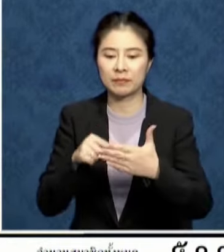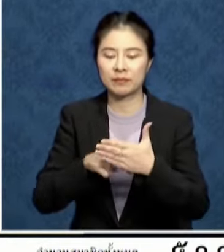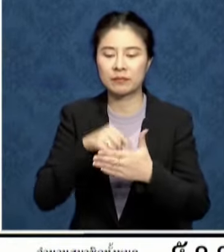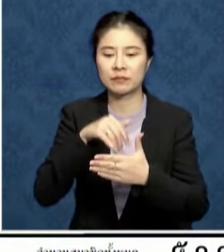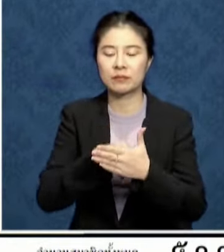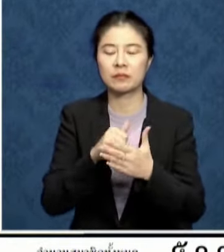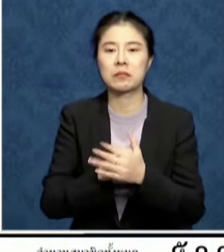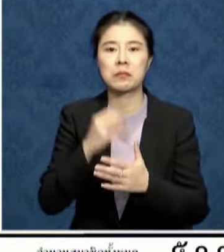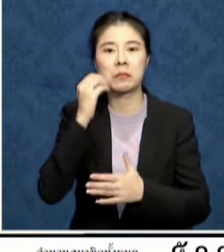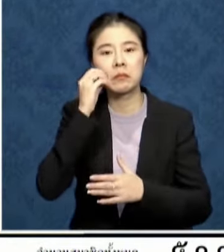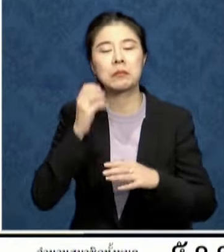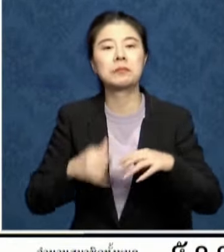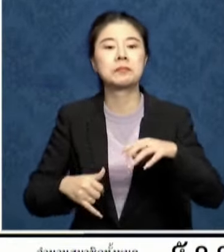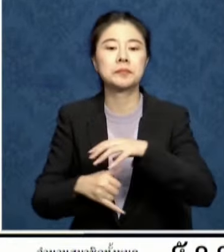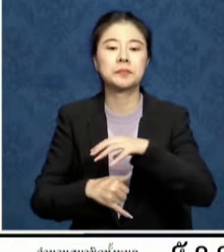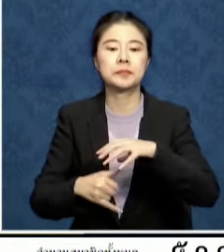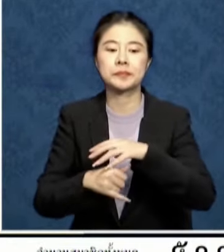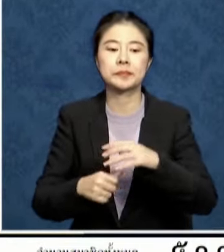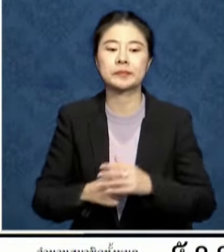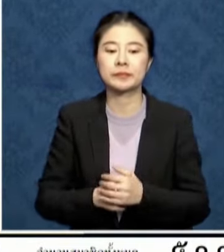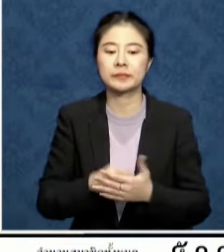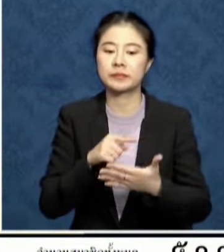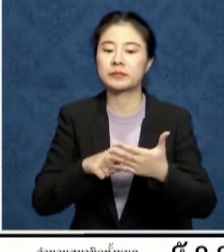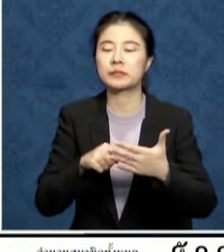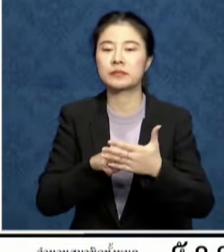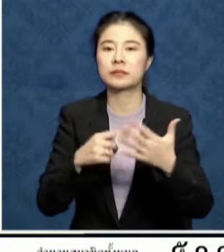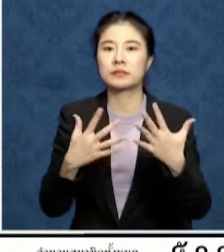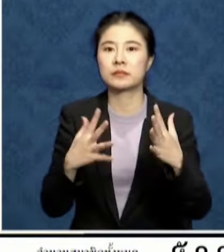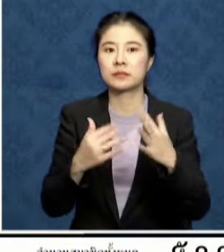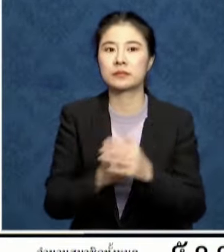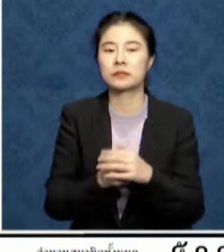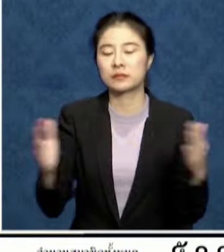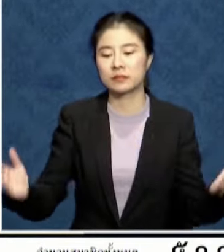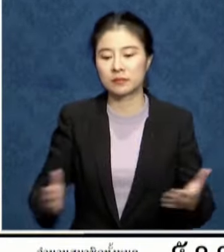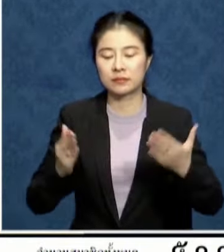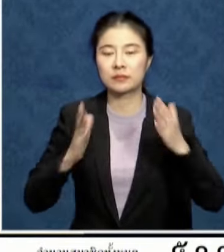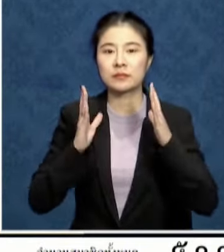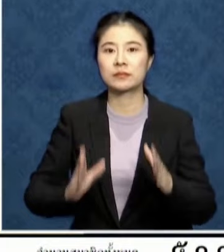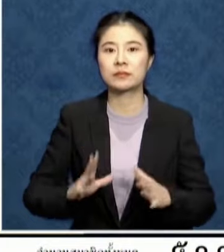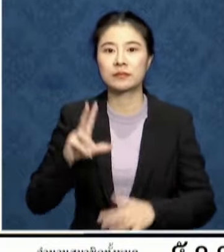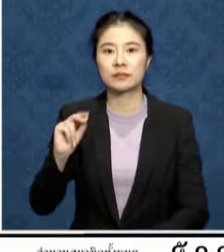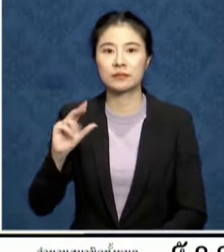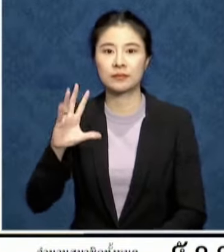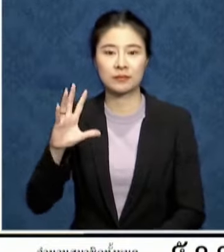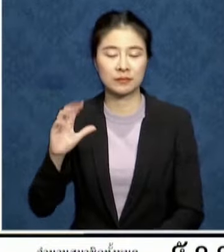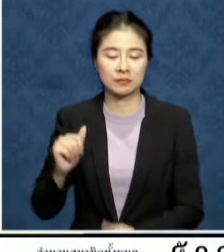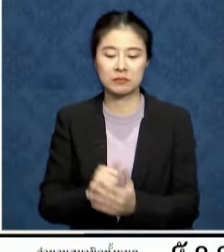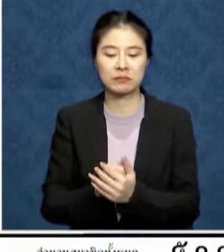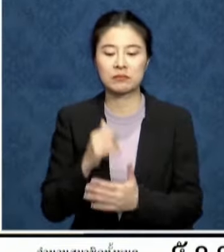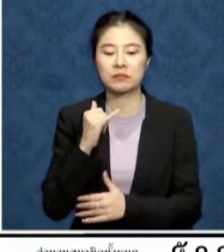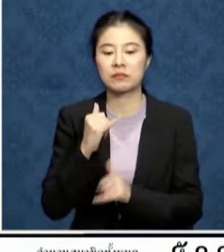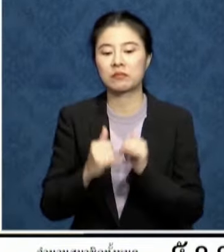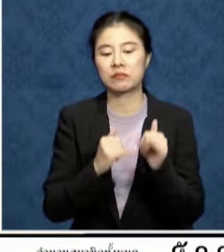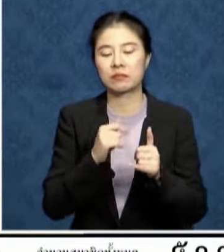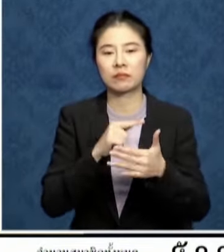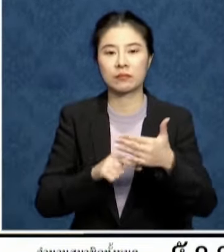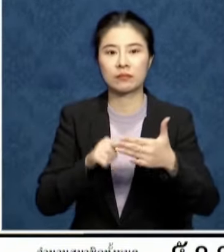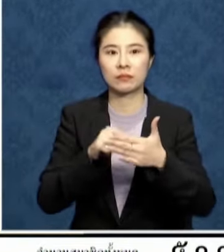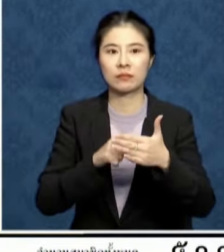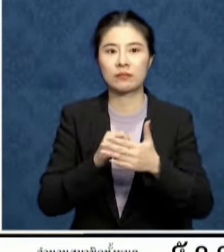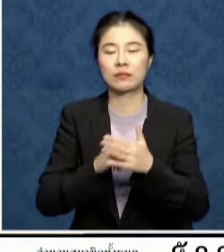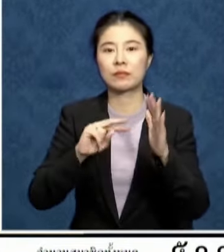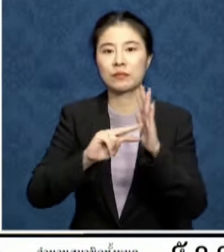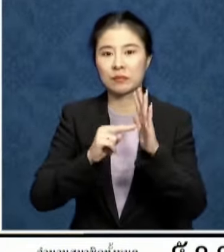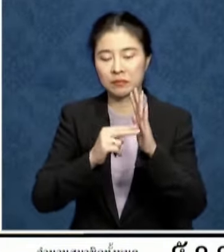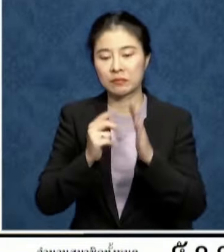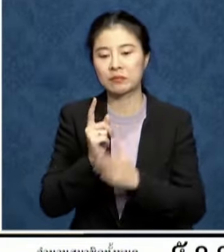านไม่ออกมาใช้สิทธิ์เลยและรณรงค์ให้ทุกคนทั้ง35คนนั้นนอนอยู่บ้านและไม่ออกมาลงคะแนนเสียงหากพวกเขารณรงค์แบบนี้และทำส